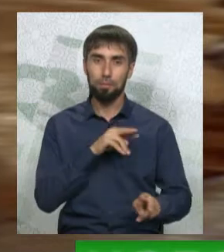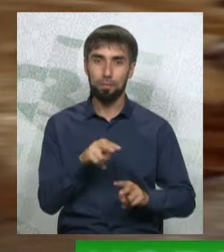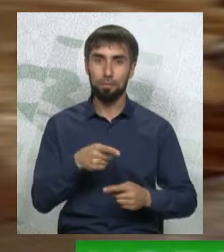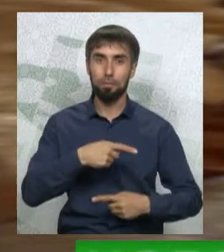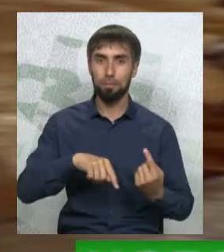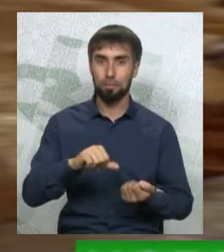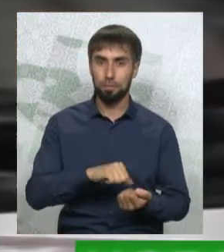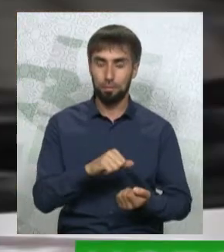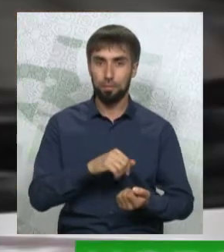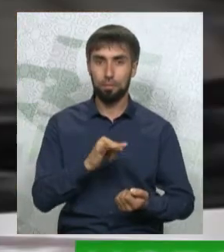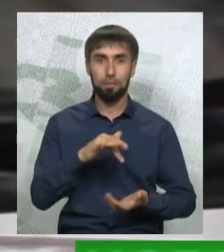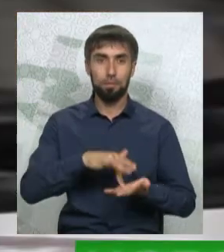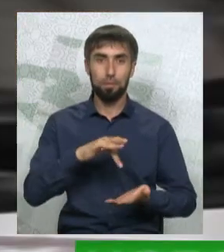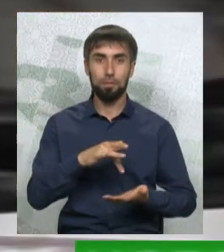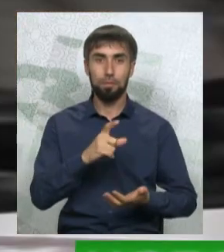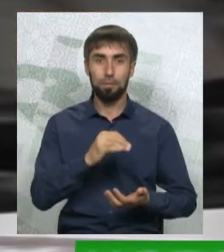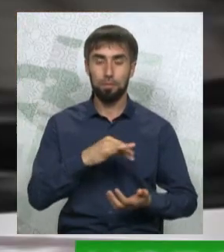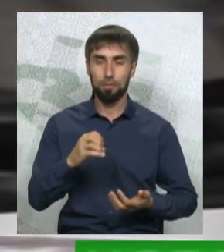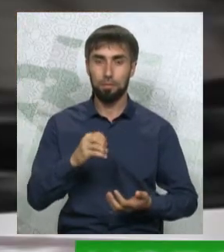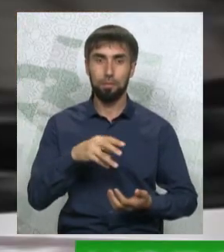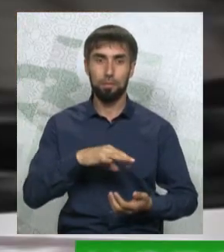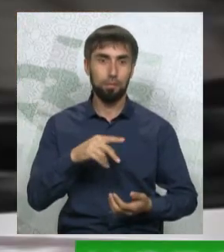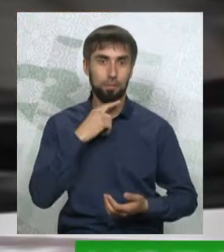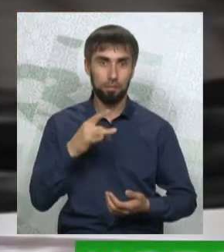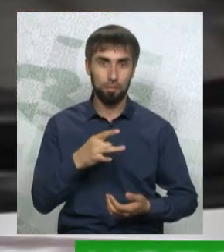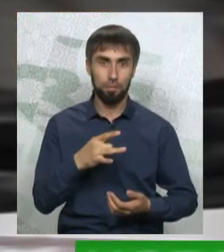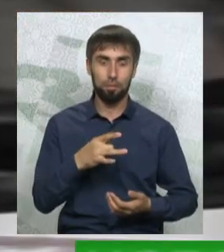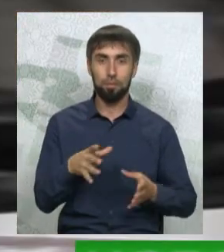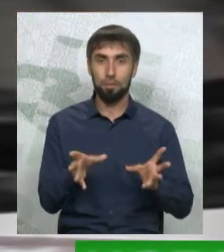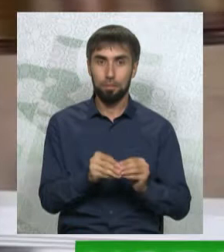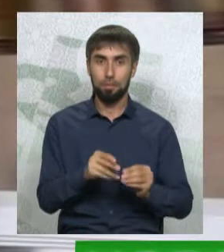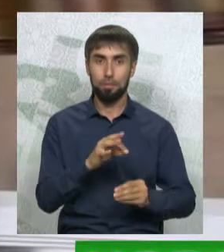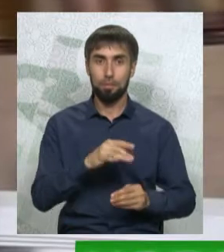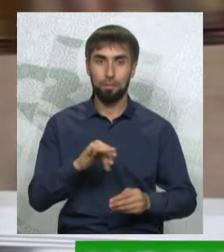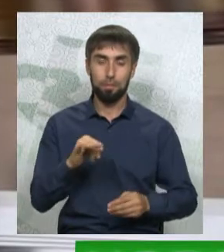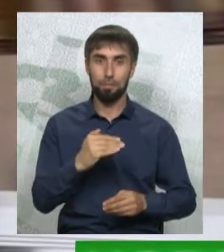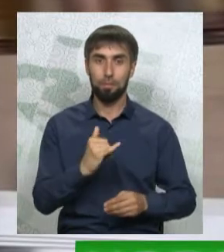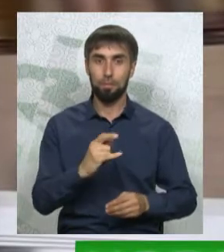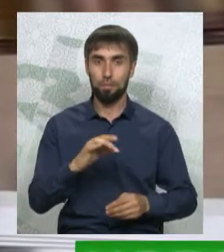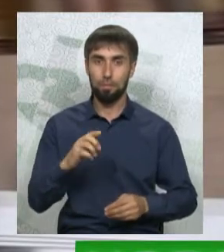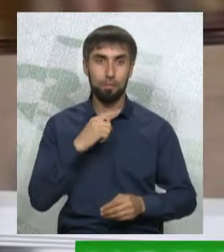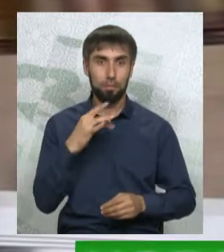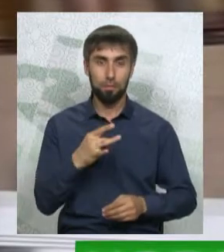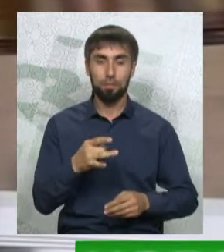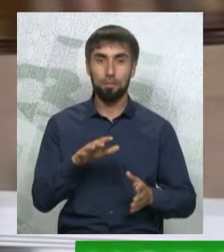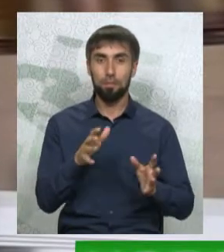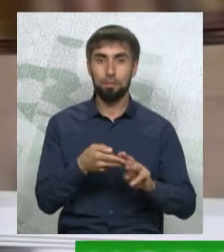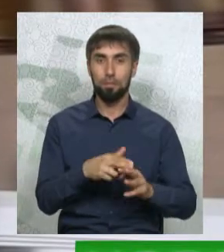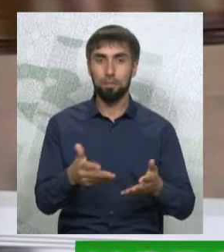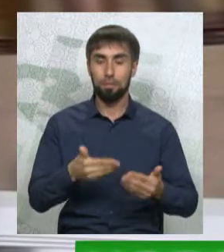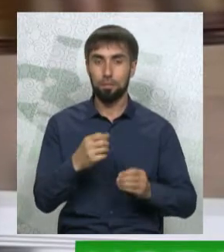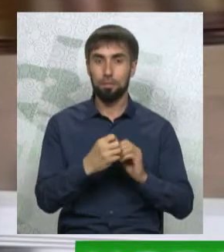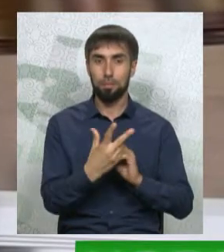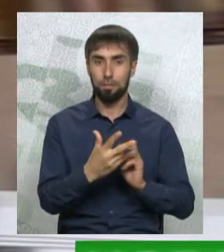оборотом наркотиков и Центра кинологической службы МВД Ингушетии совместно с коллегами ФСБ России по республике изъяли 13